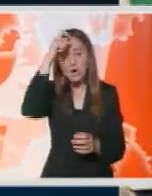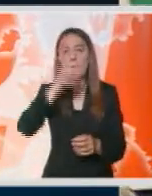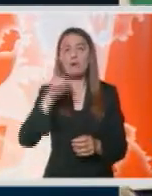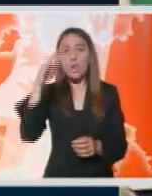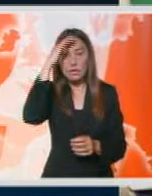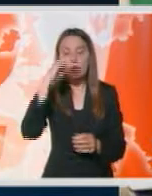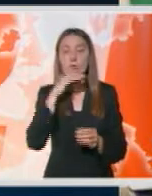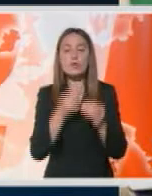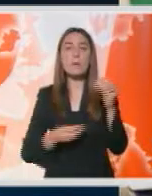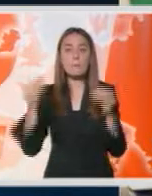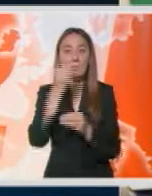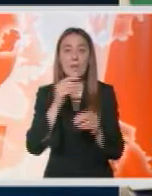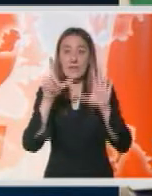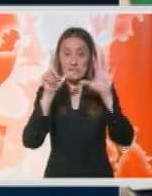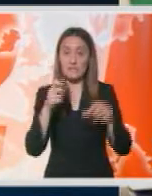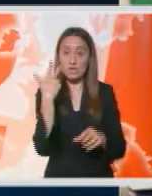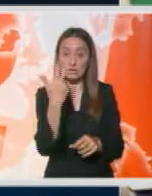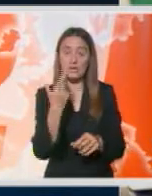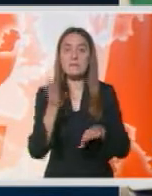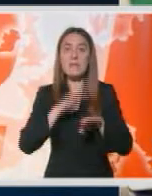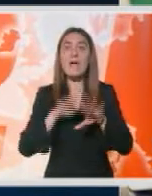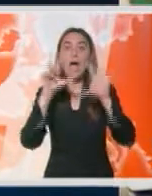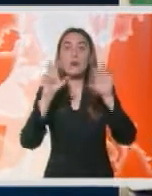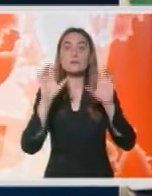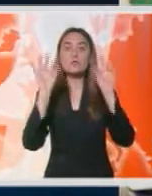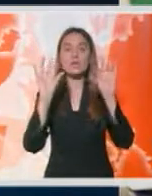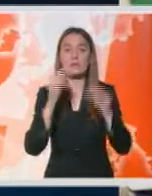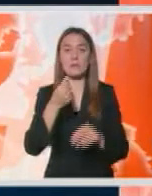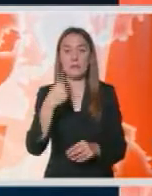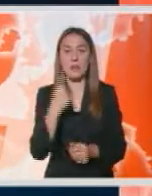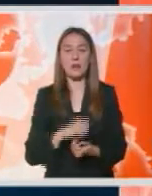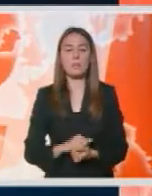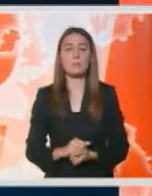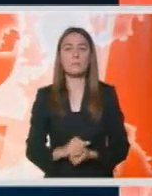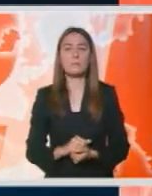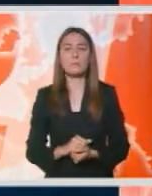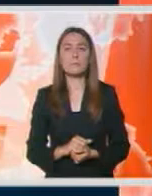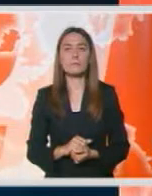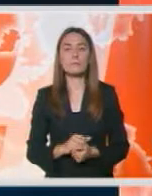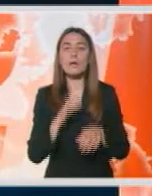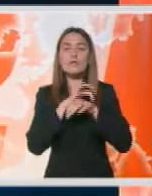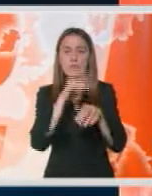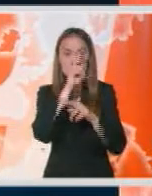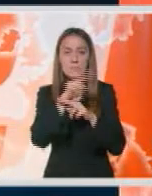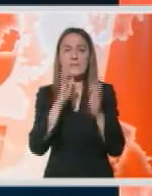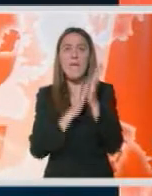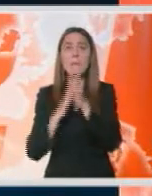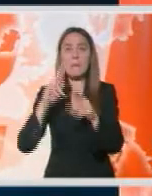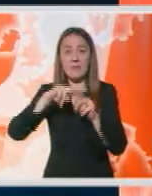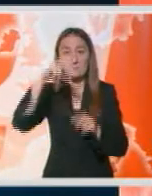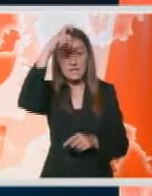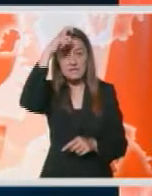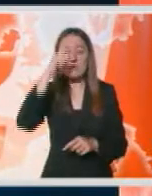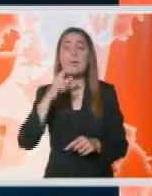Niša, poskupeće sa 730 na 810 dinara. Šef misije MMF-a za Srbiju Albert